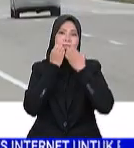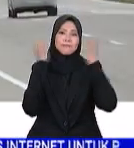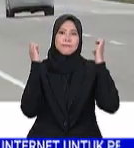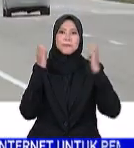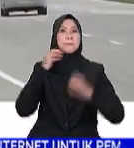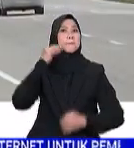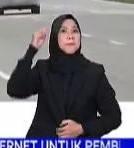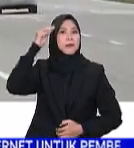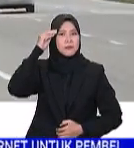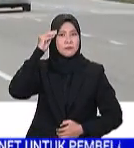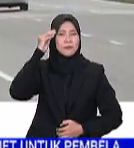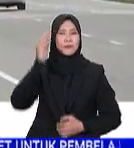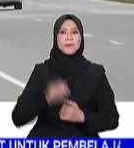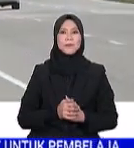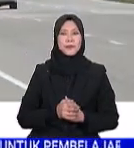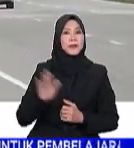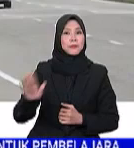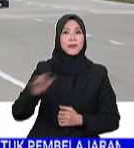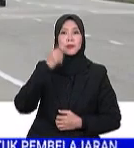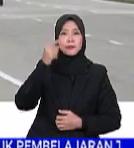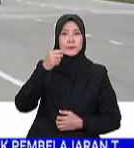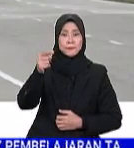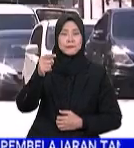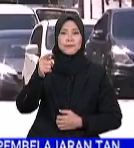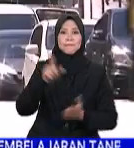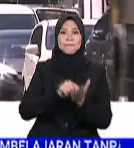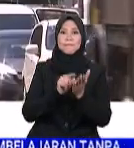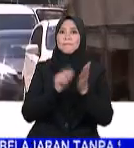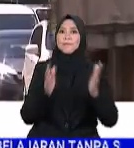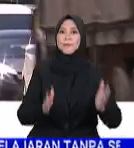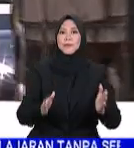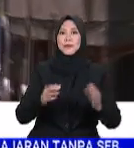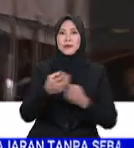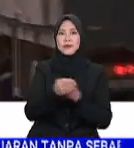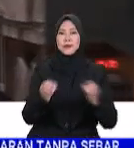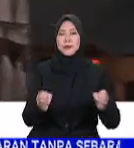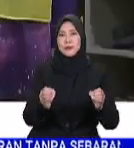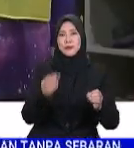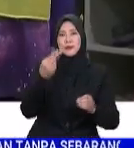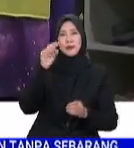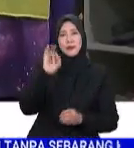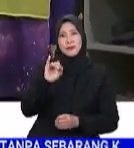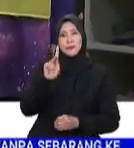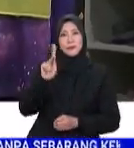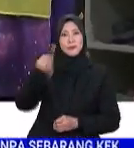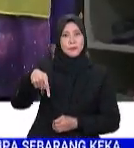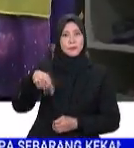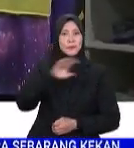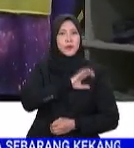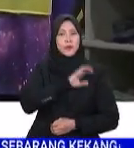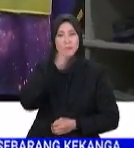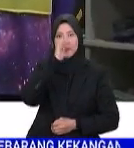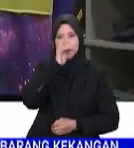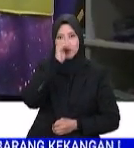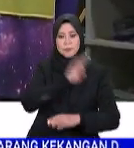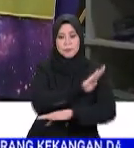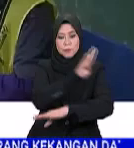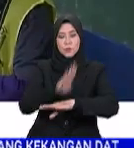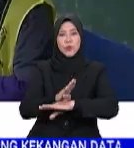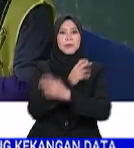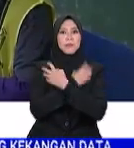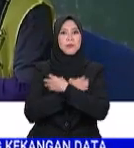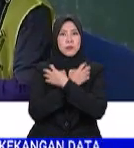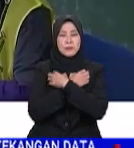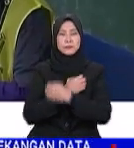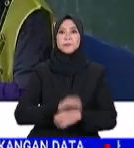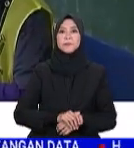lah. Beliau berkata demikian dalam sidang media di Ibu Pejabat Kontijen IPK Polis Melaka di Bukit Beruang.